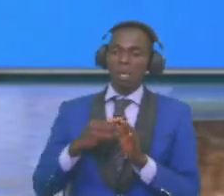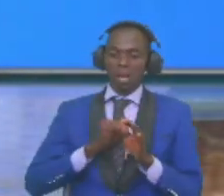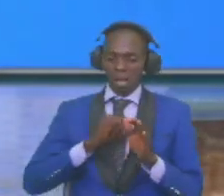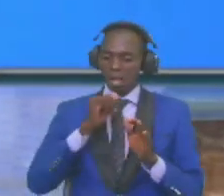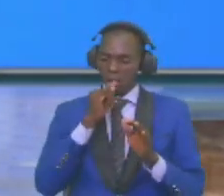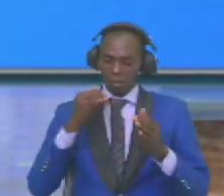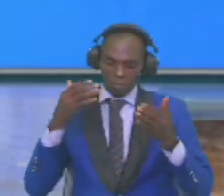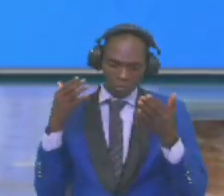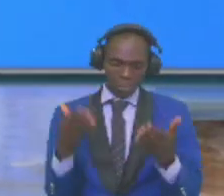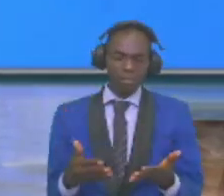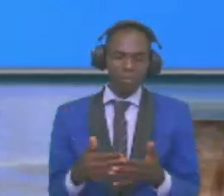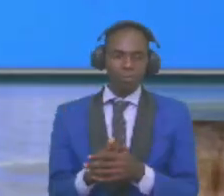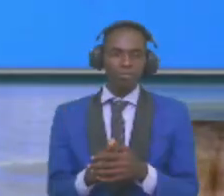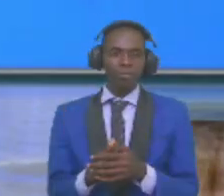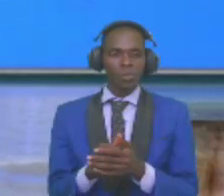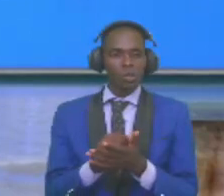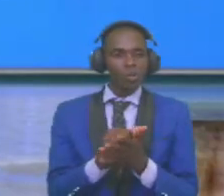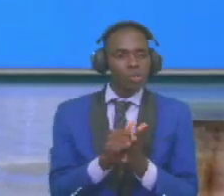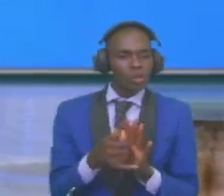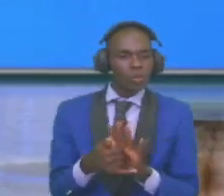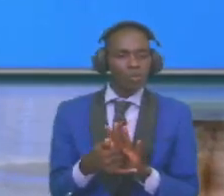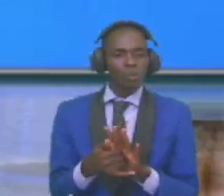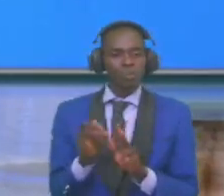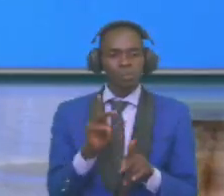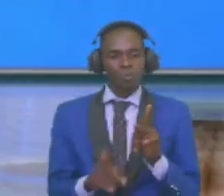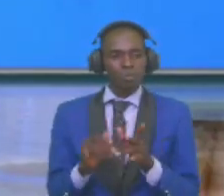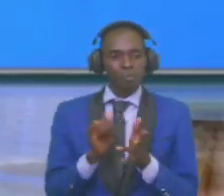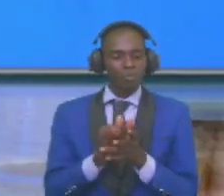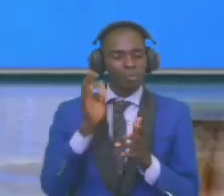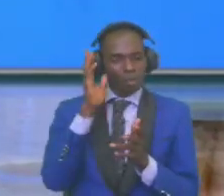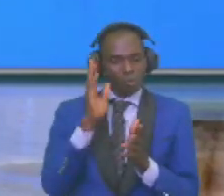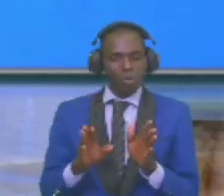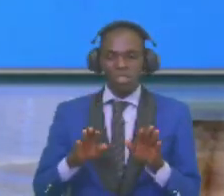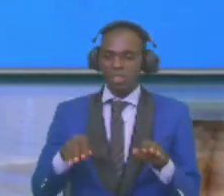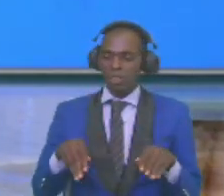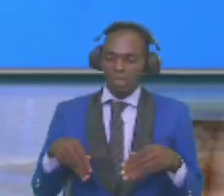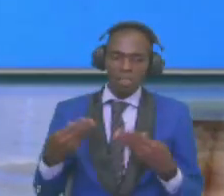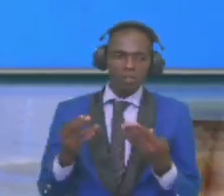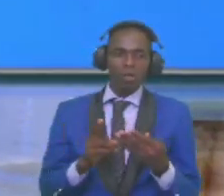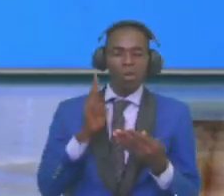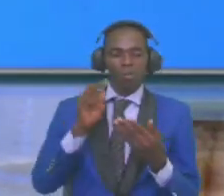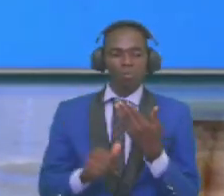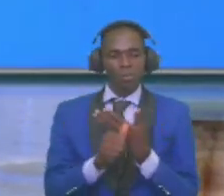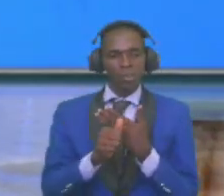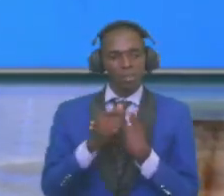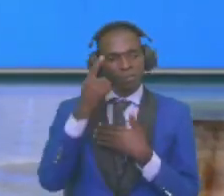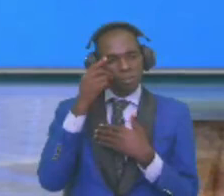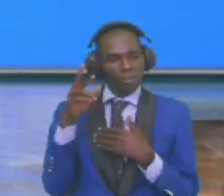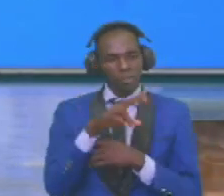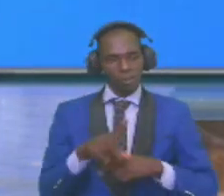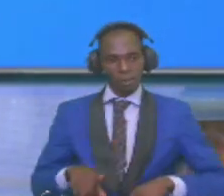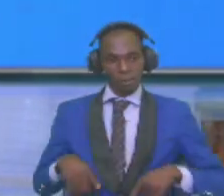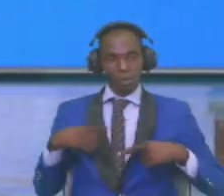je suis ici ces gens là qui vont mettre leur vie en danger et